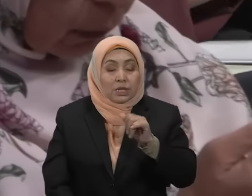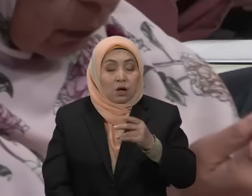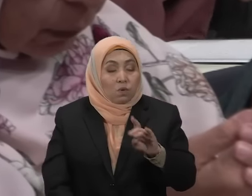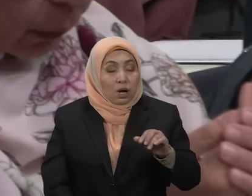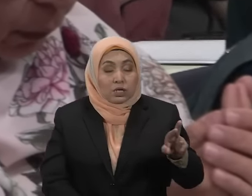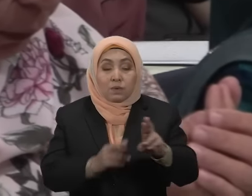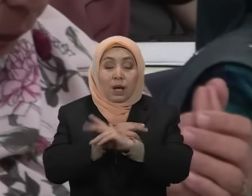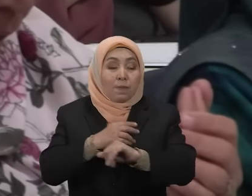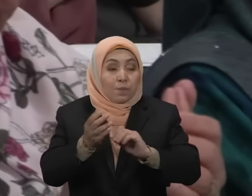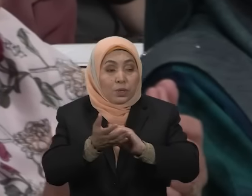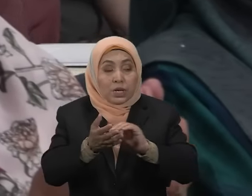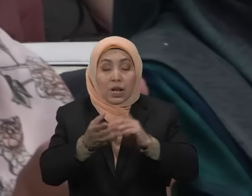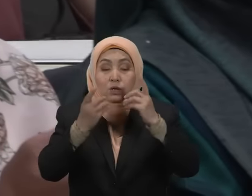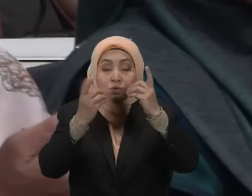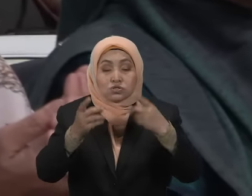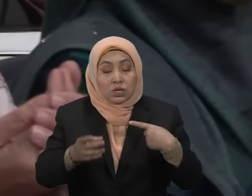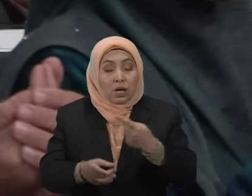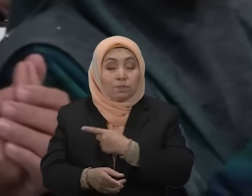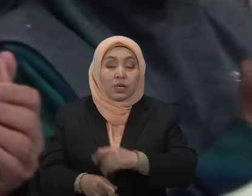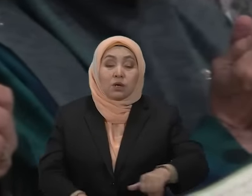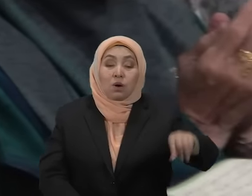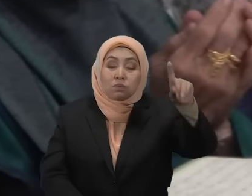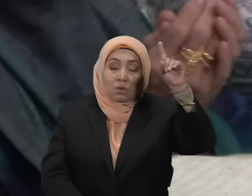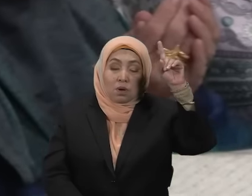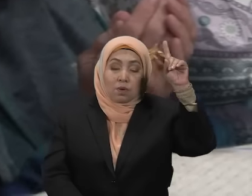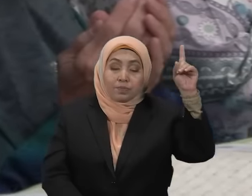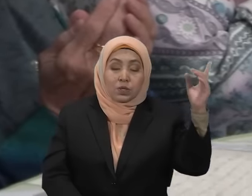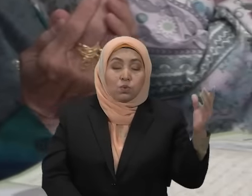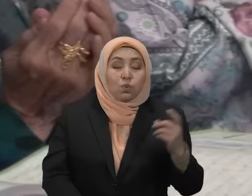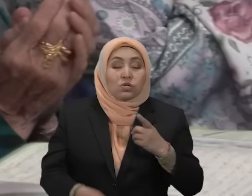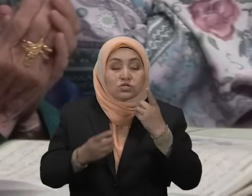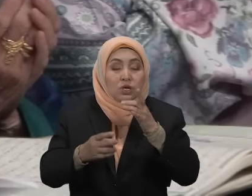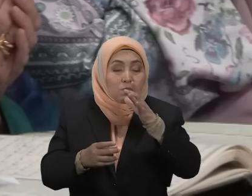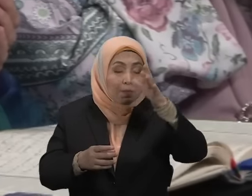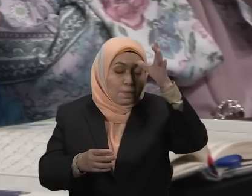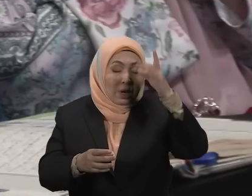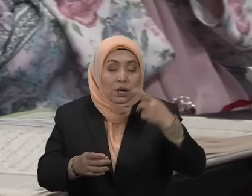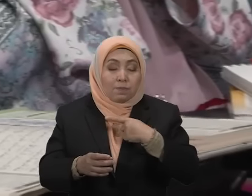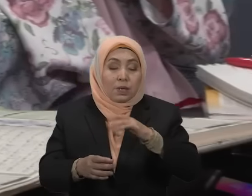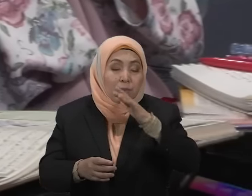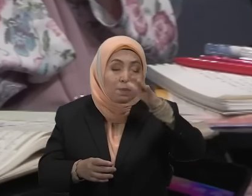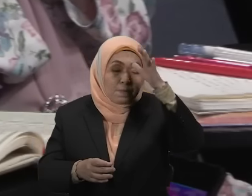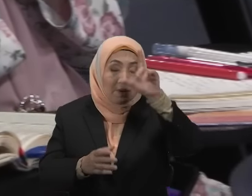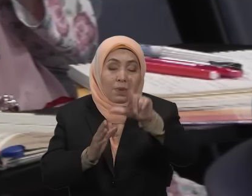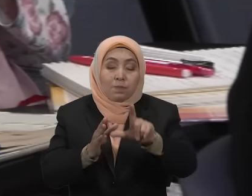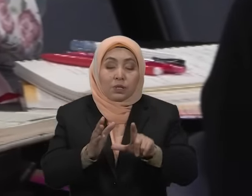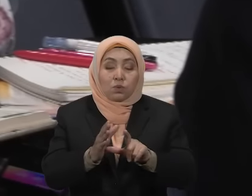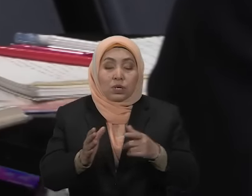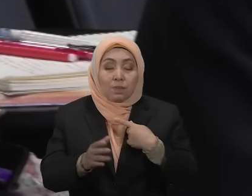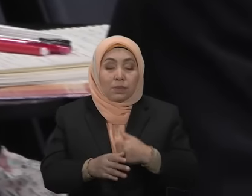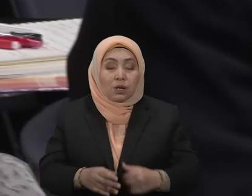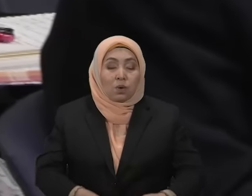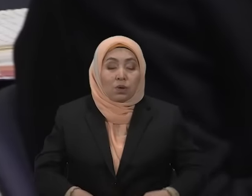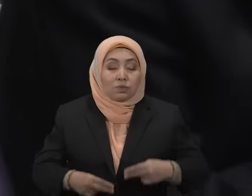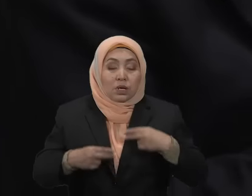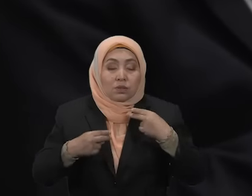Rahim, ampunilah dosa-dosa kami ya Allah, dosa ibu ayah kami, ibu ayah mertua kami, muslimin